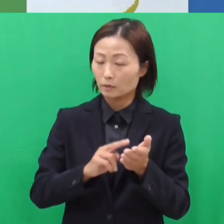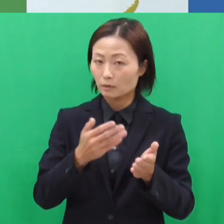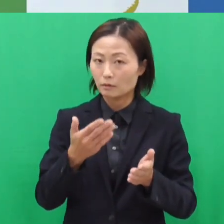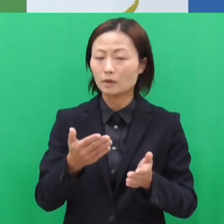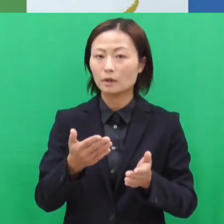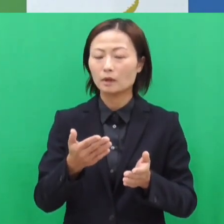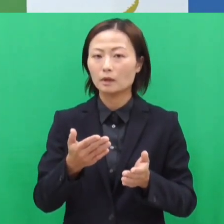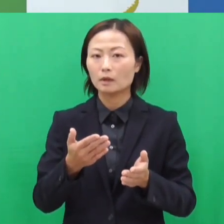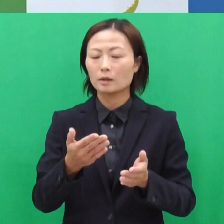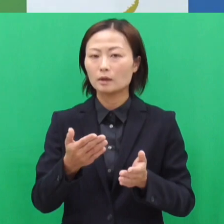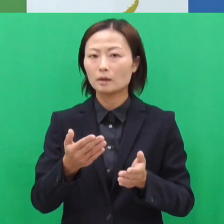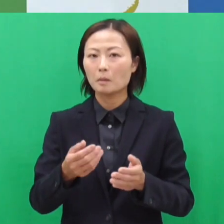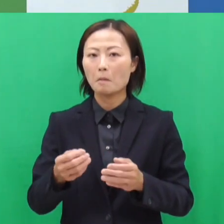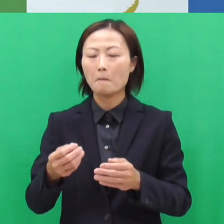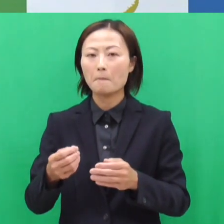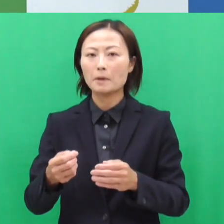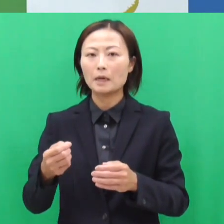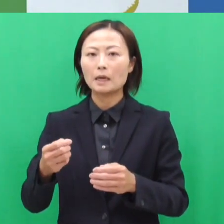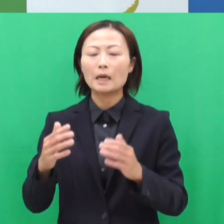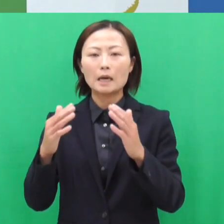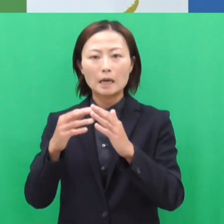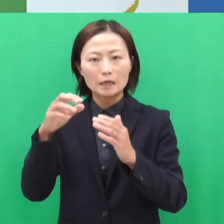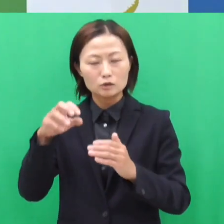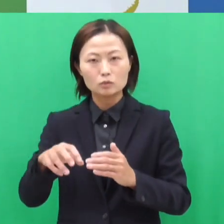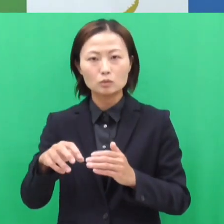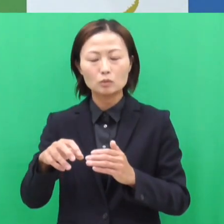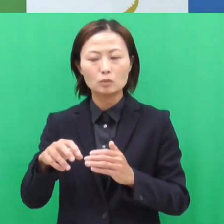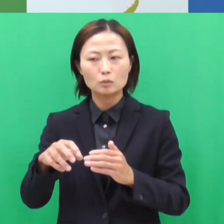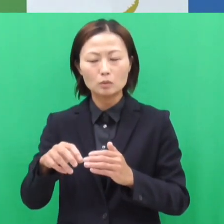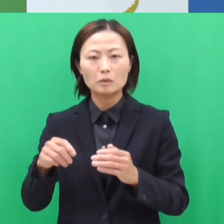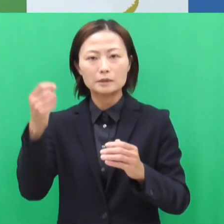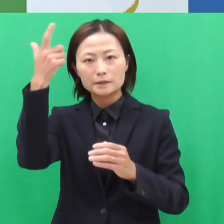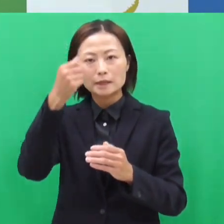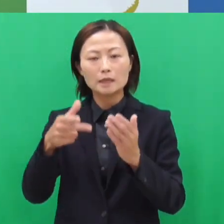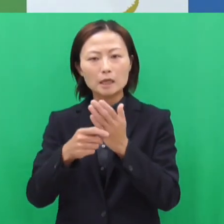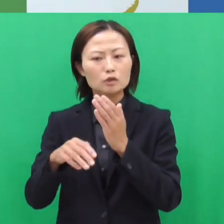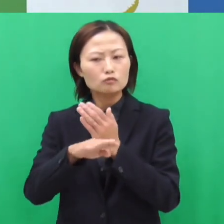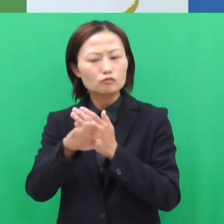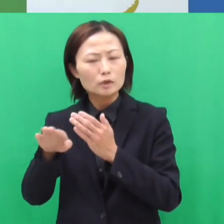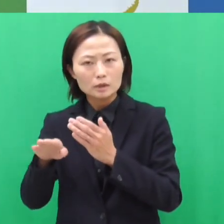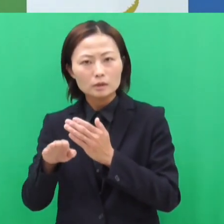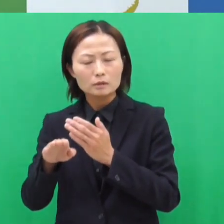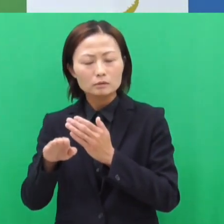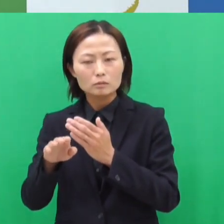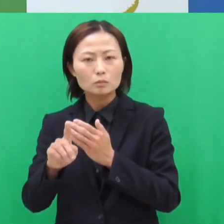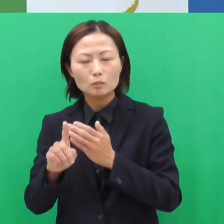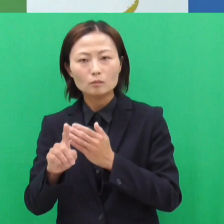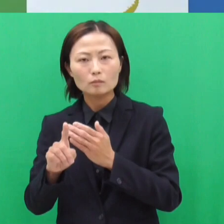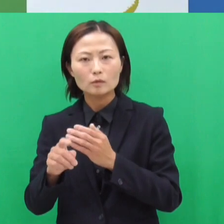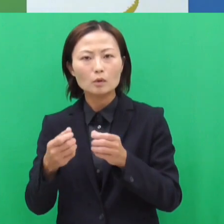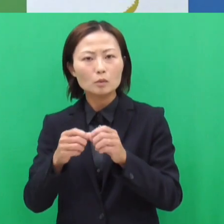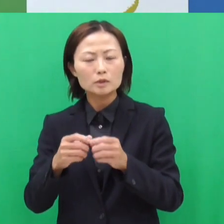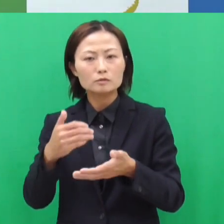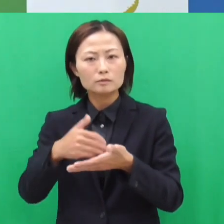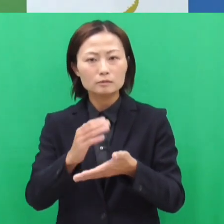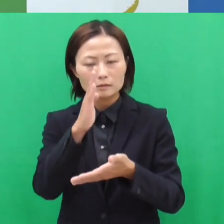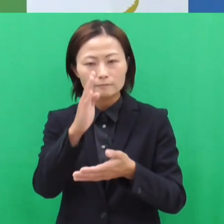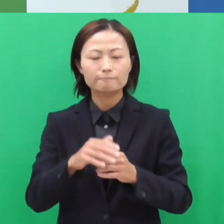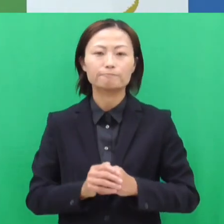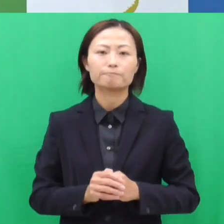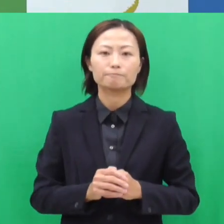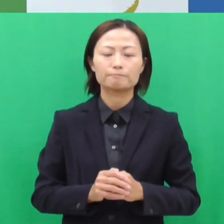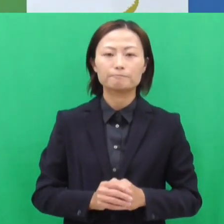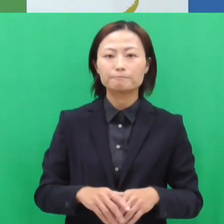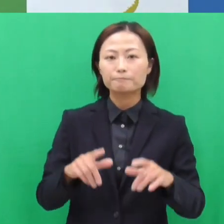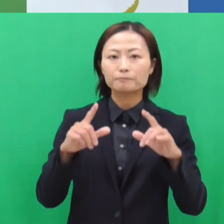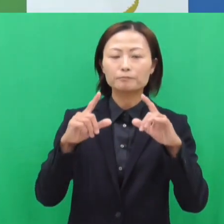けど仙台駅周辺ということでいいのかとかそういったもう少し可能な範囲でくれたの部分これはモデルができ